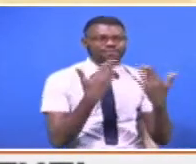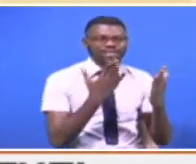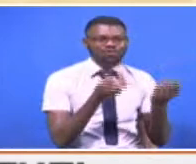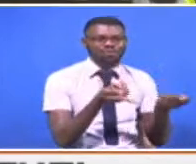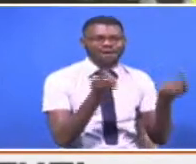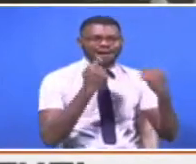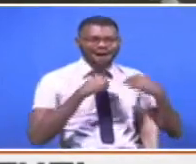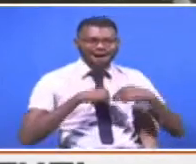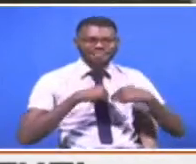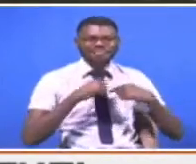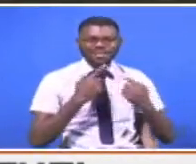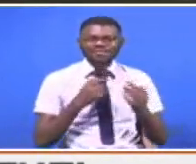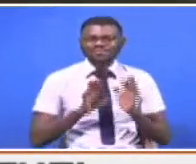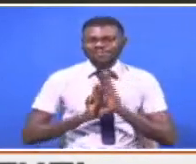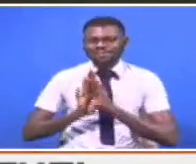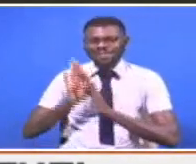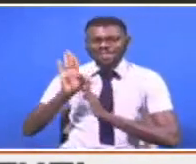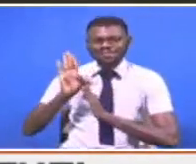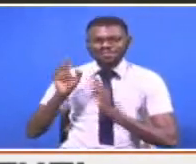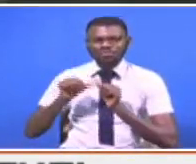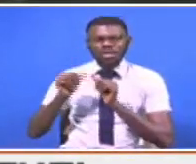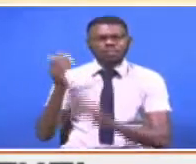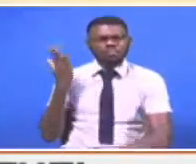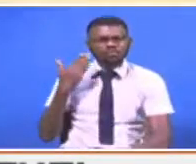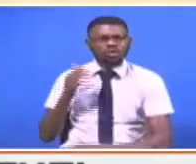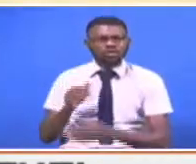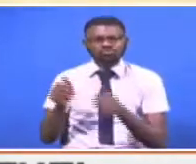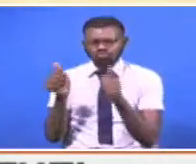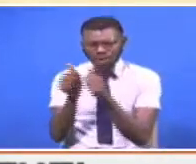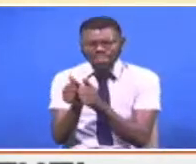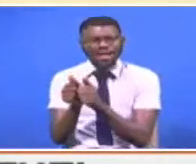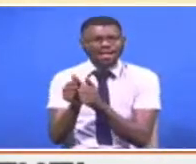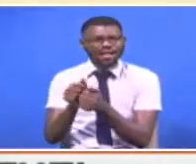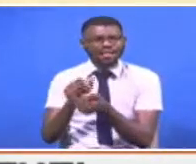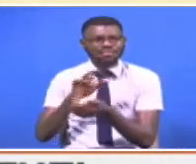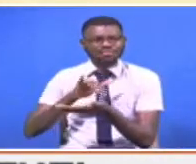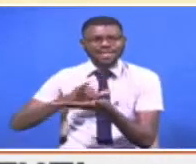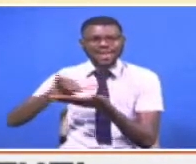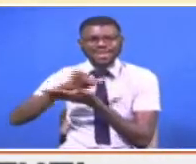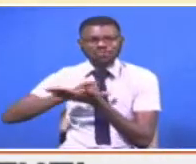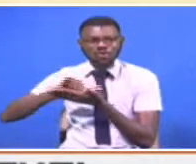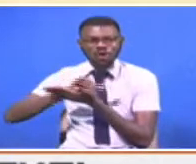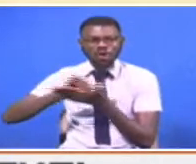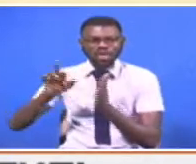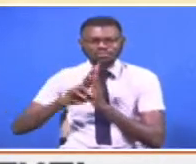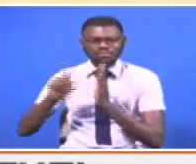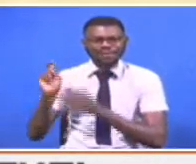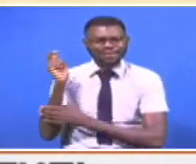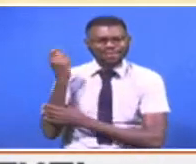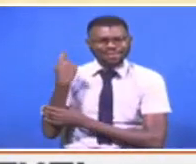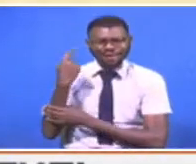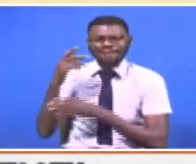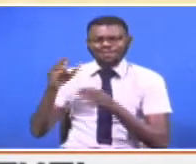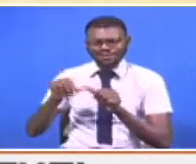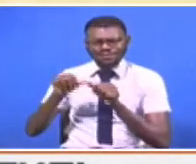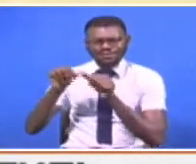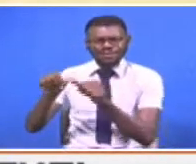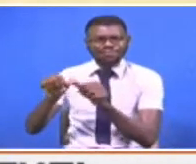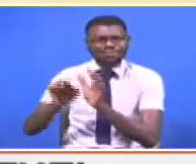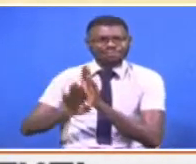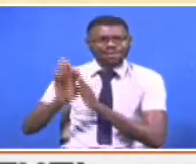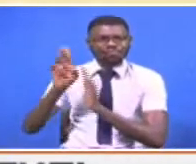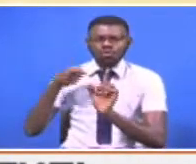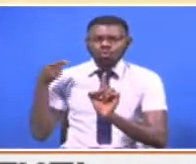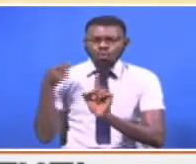tuendelee na maendeleo. Tulikuwa na wewe kule New York tukiakilisha Kenya kwa mambo ya sustainable development goals. Na nilikuwa na